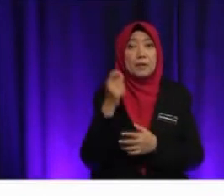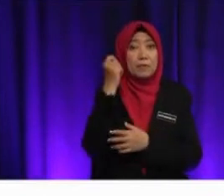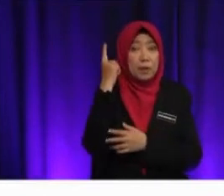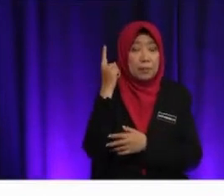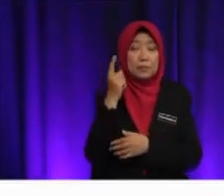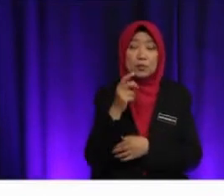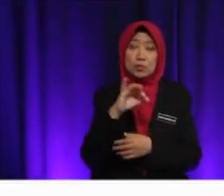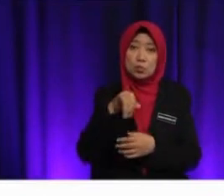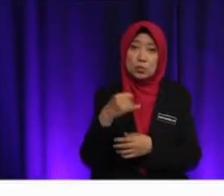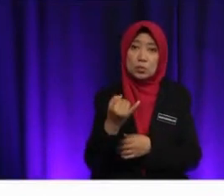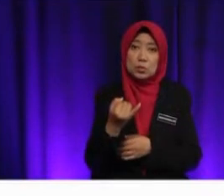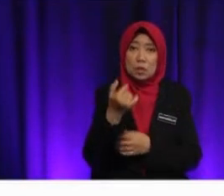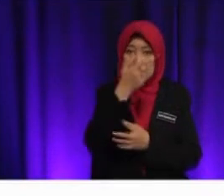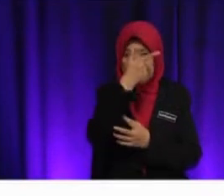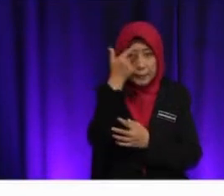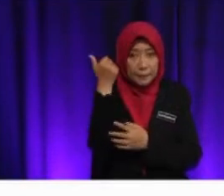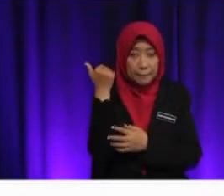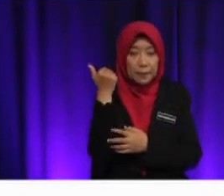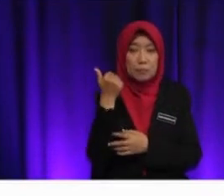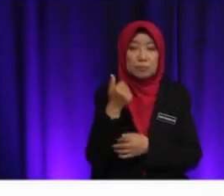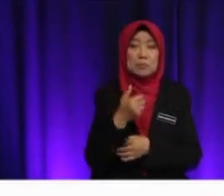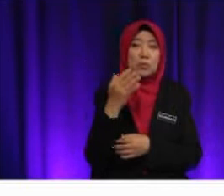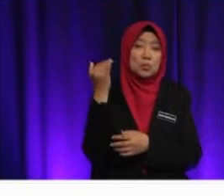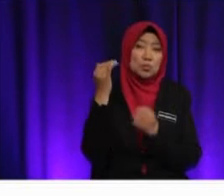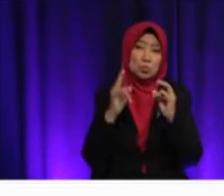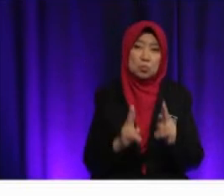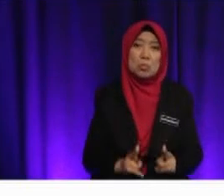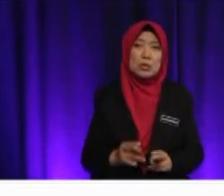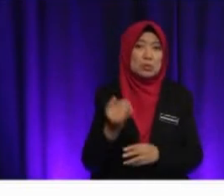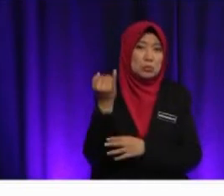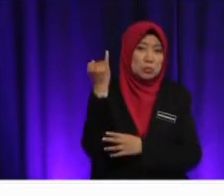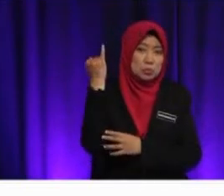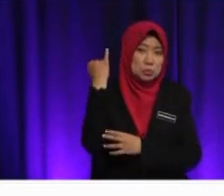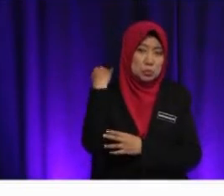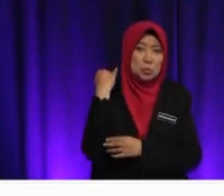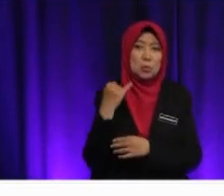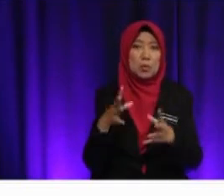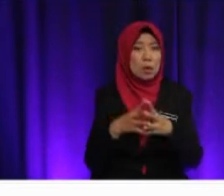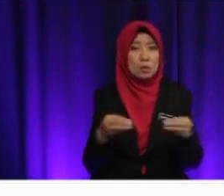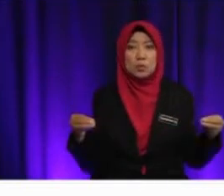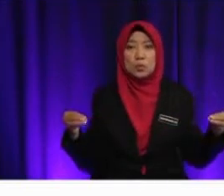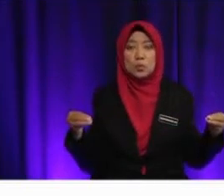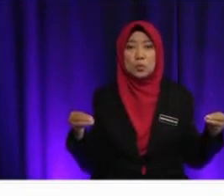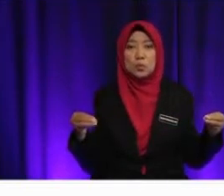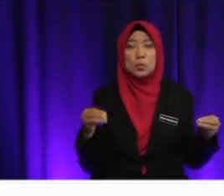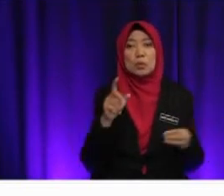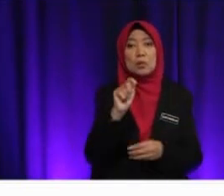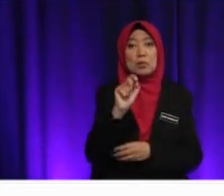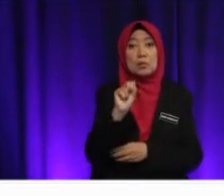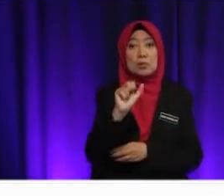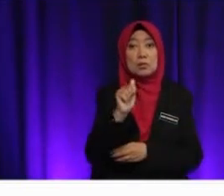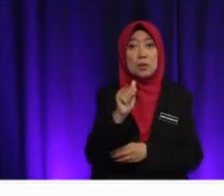sunnatullah dapat mengetahui sebab kemusnahan umat-umat yang terdahulu. Contohnya, kaum Samud. Kaum